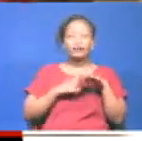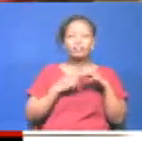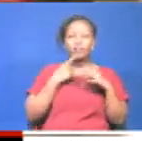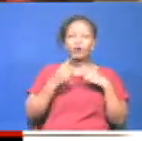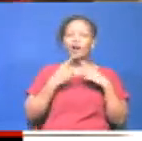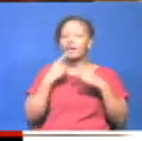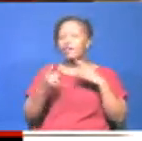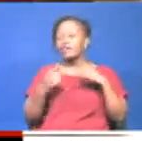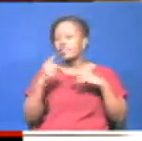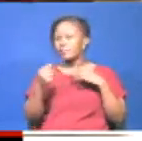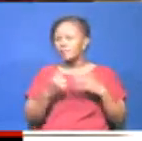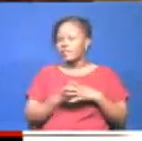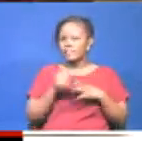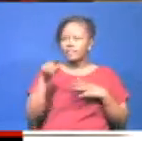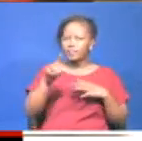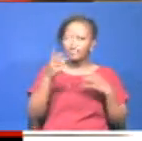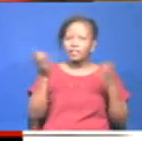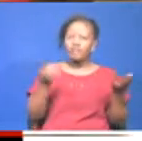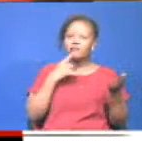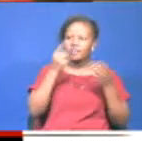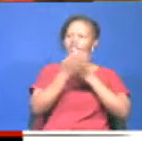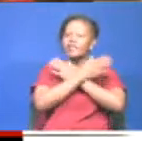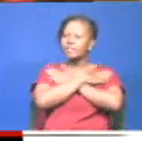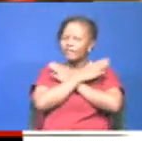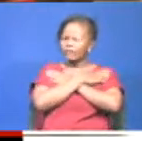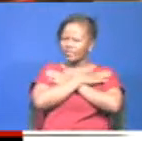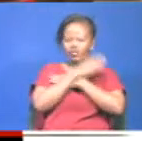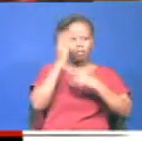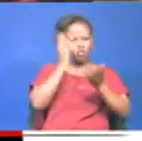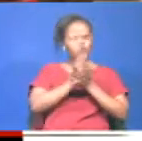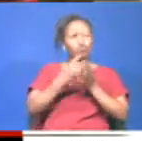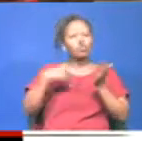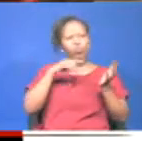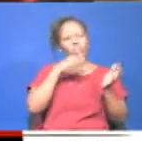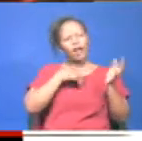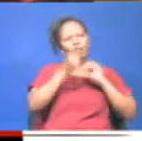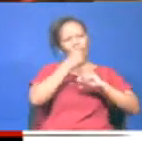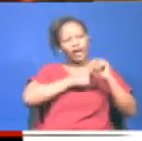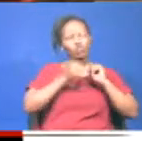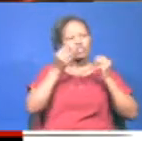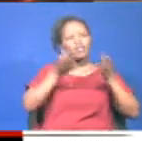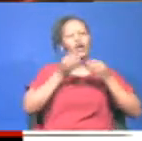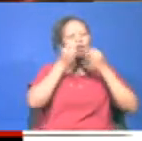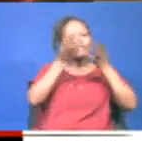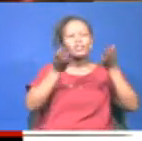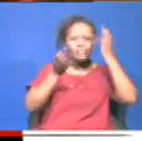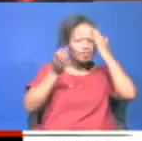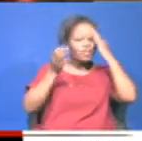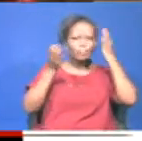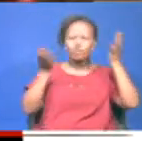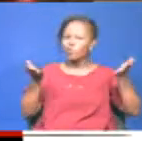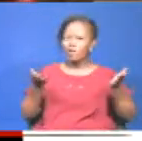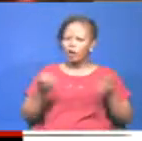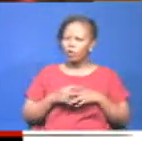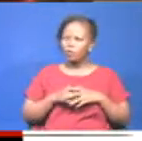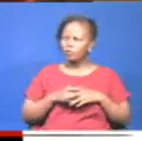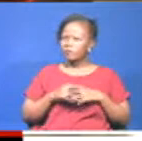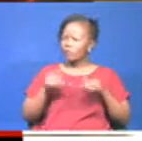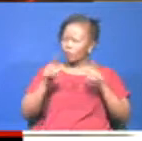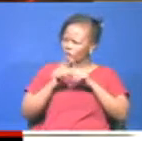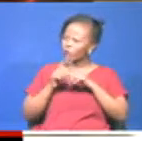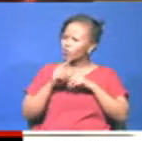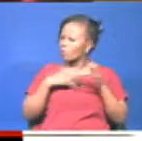Huyo alikaenda akamwambia rafiki yake, yenye tumefanya imejulikana, imejulikana. Hata nikashangaa imejulikana namna gani. Ikabidi nisikie